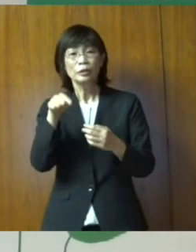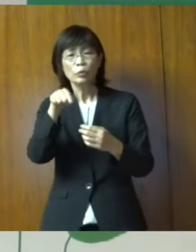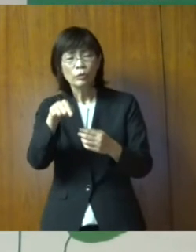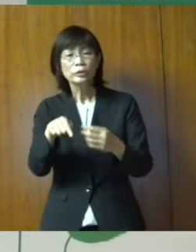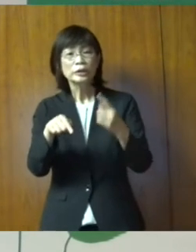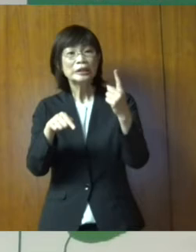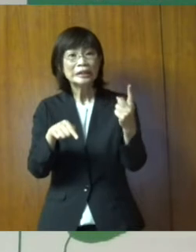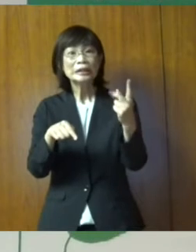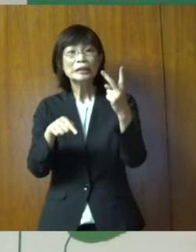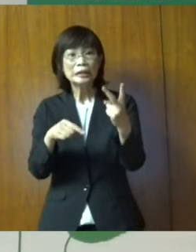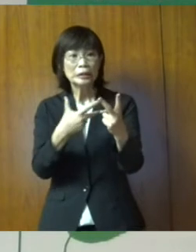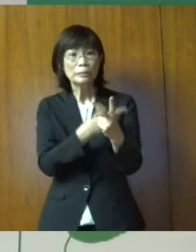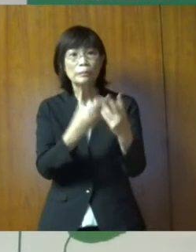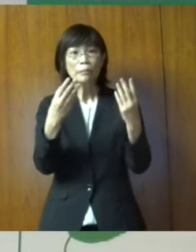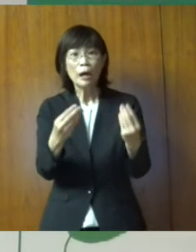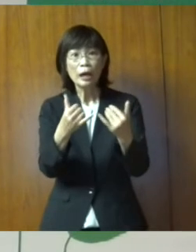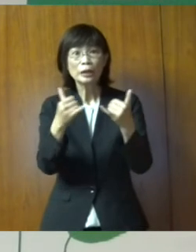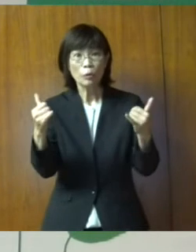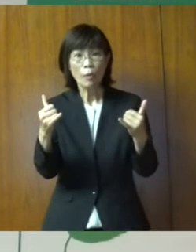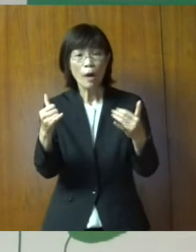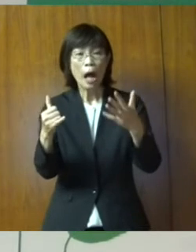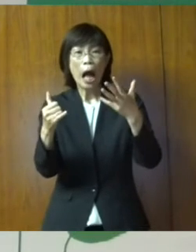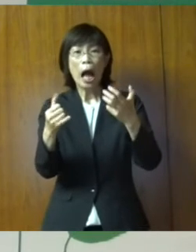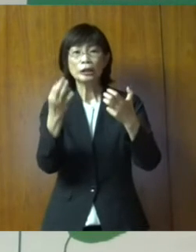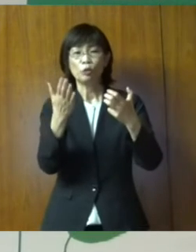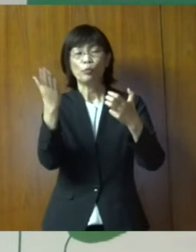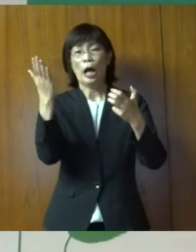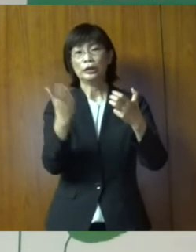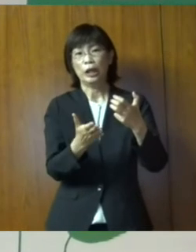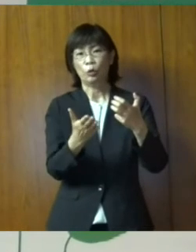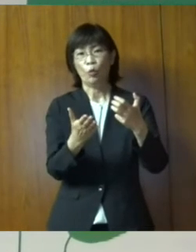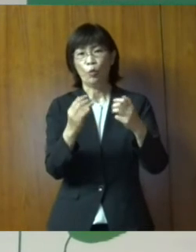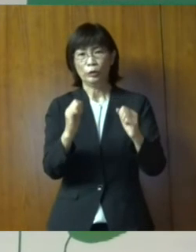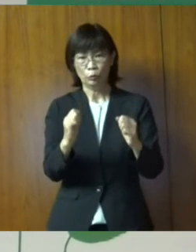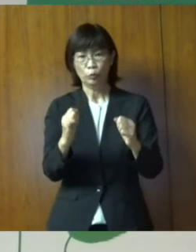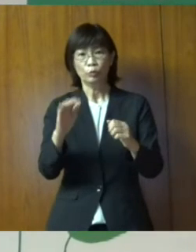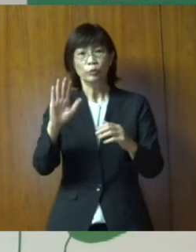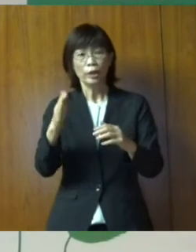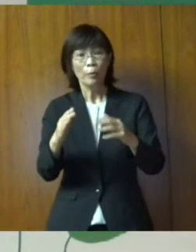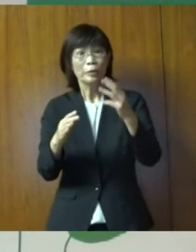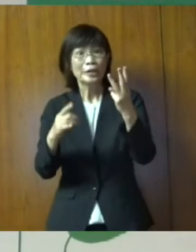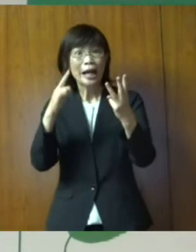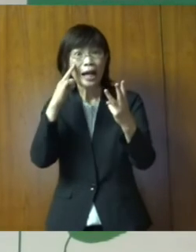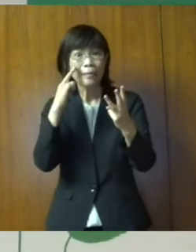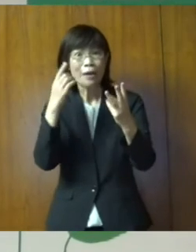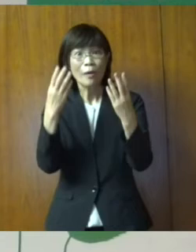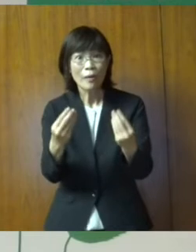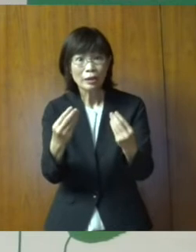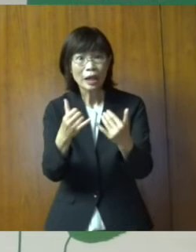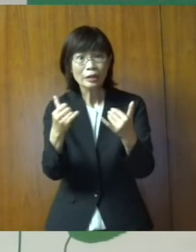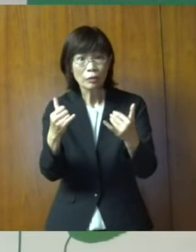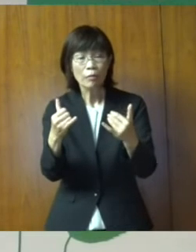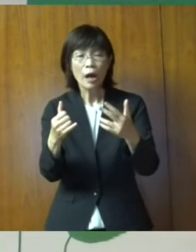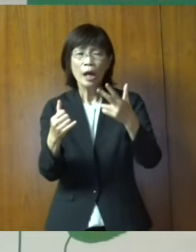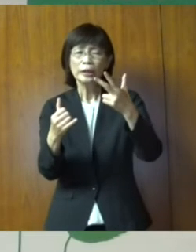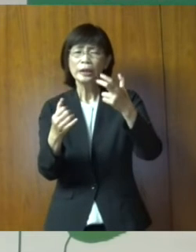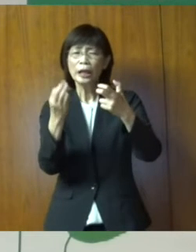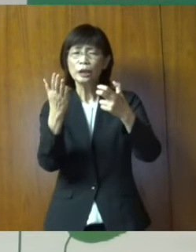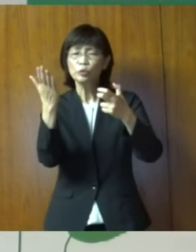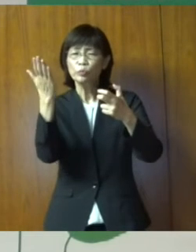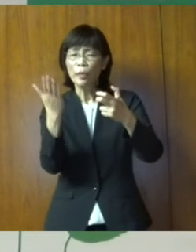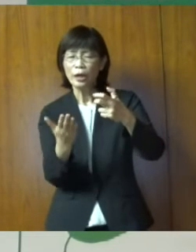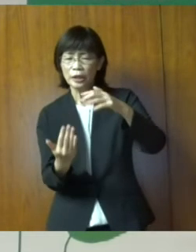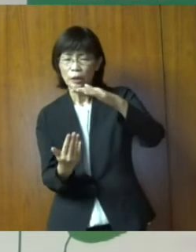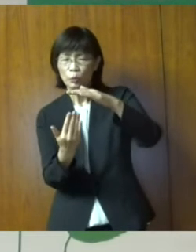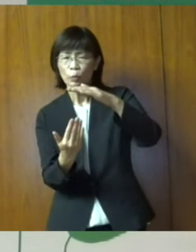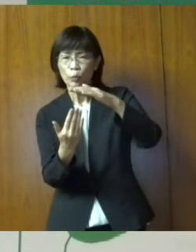1回目2回目の接種率は 80% 程度ですが、3回目の接種率は 70% に届